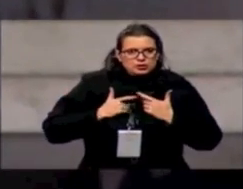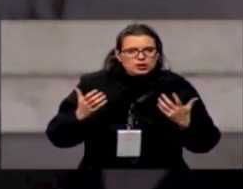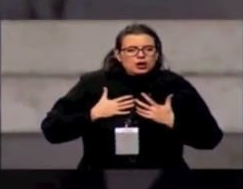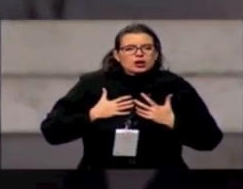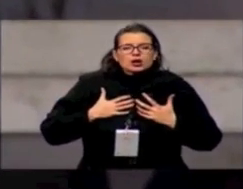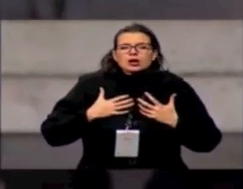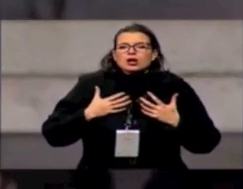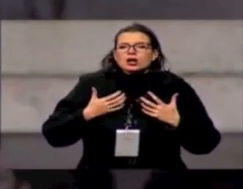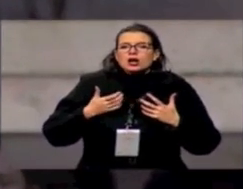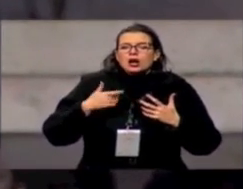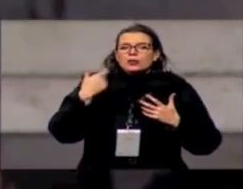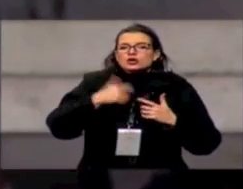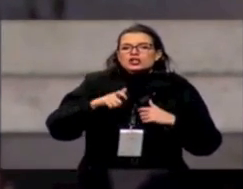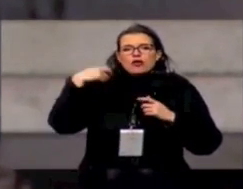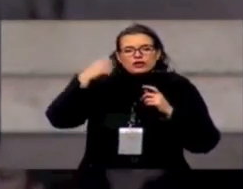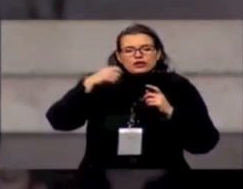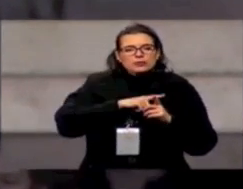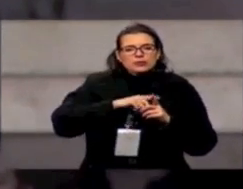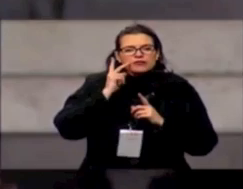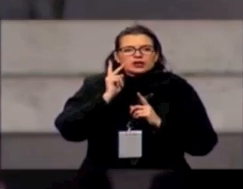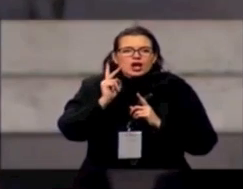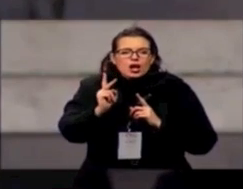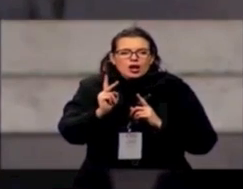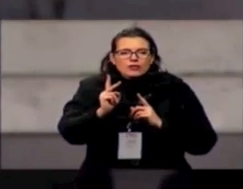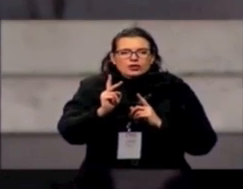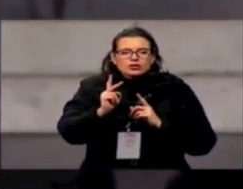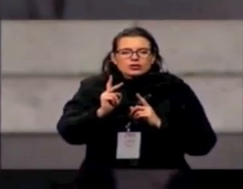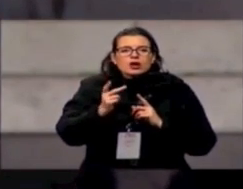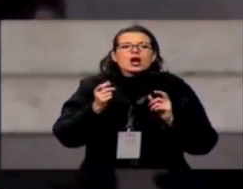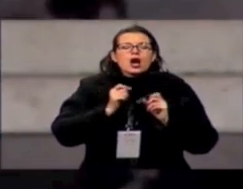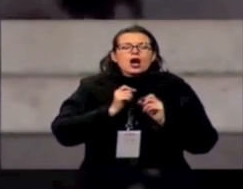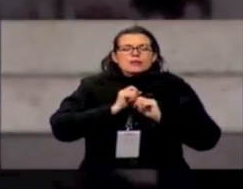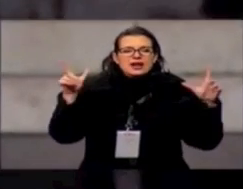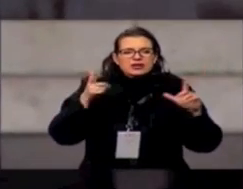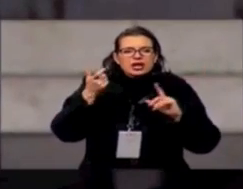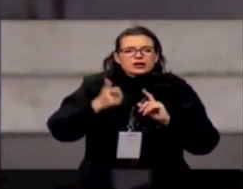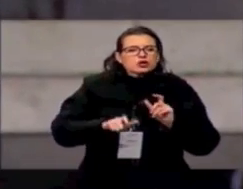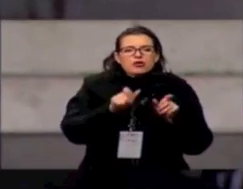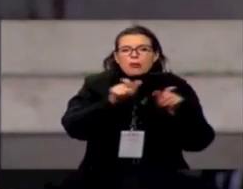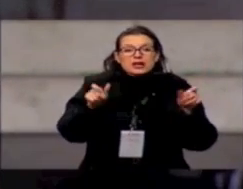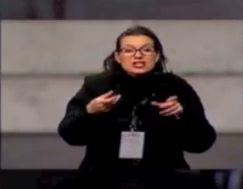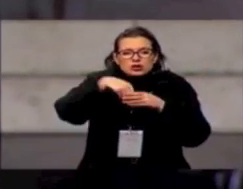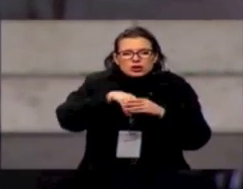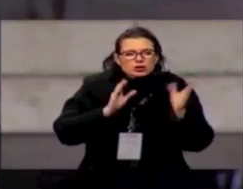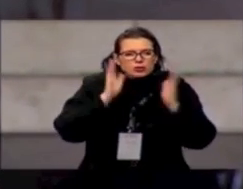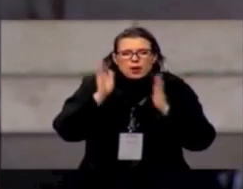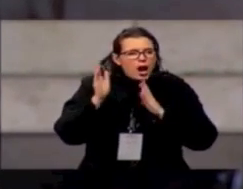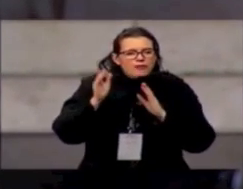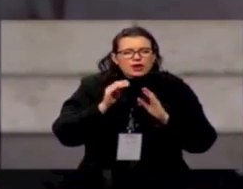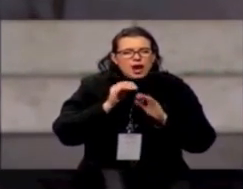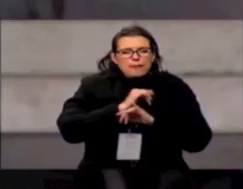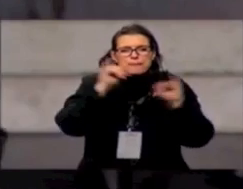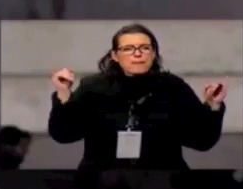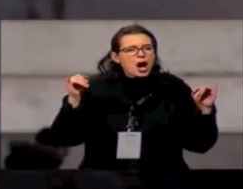che sono accadute in questo paese che sono tutte impunite Anzi sono stati puniti soltanto quelli che si sono comportati in modo